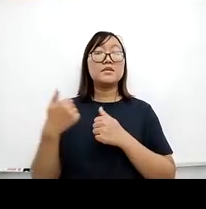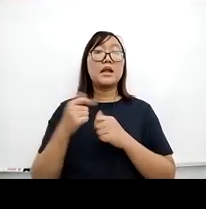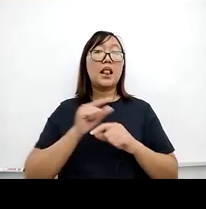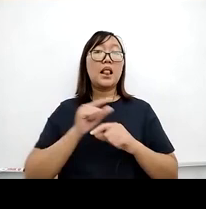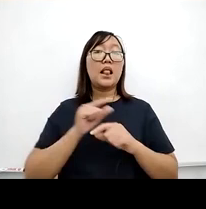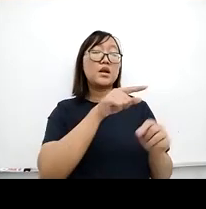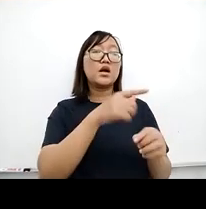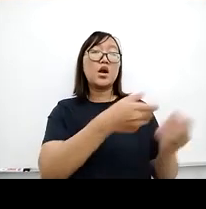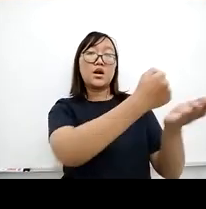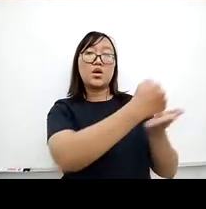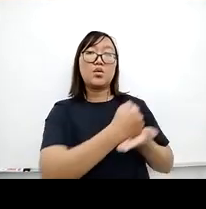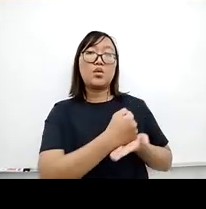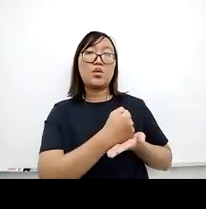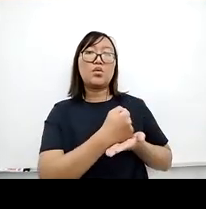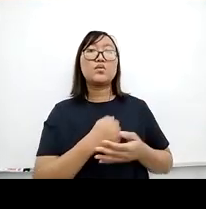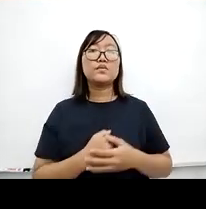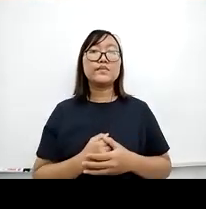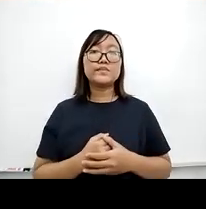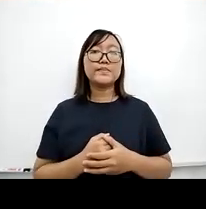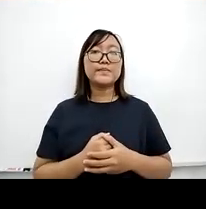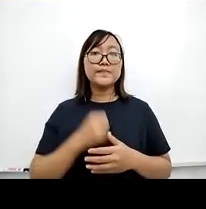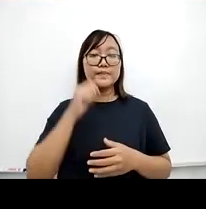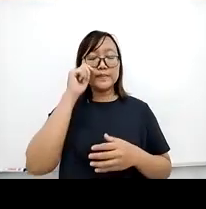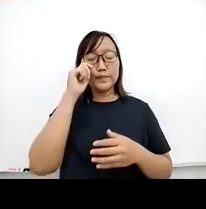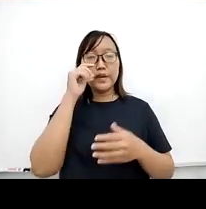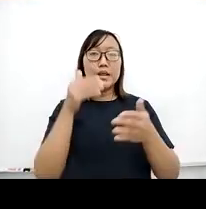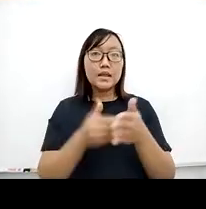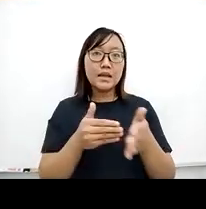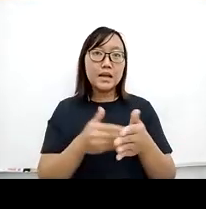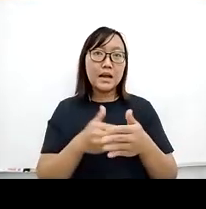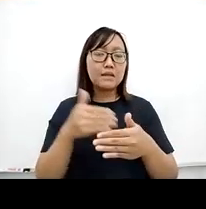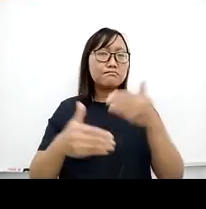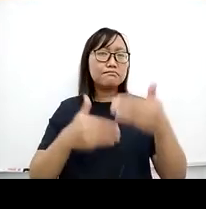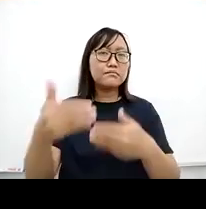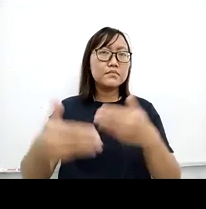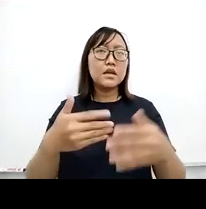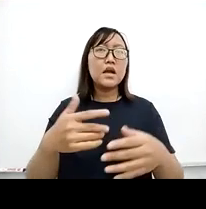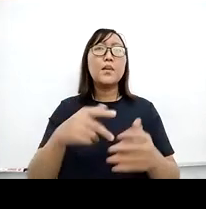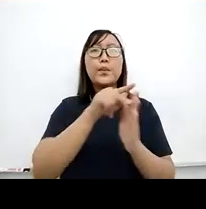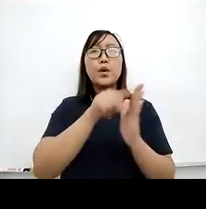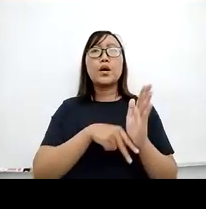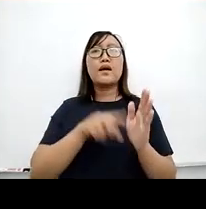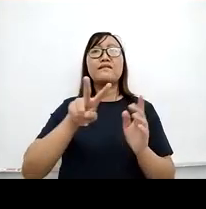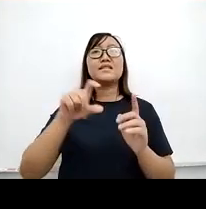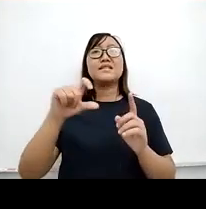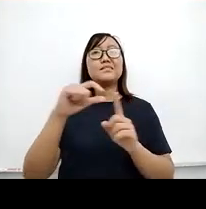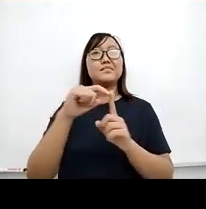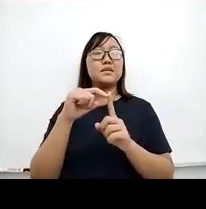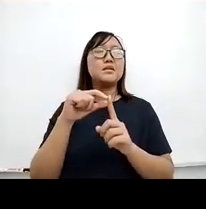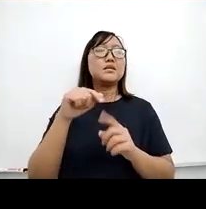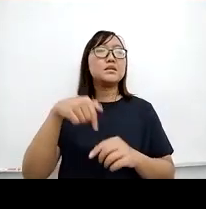kemudian tantangan keberlanjutan program PCP di Indonesia yang pertama adalah poin bukanlah